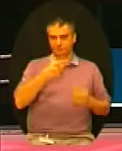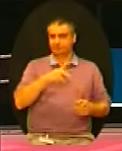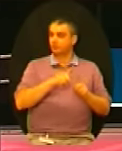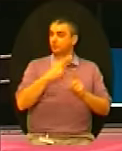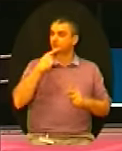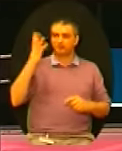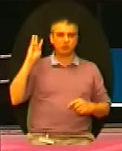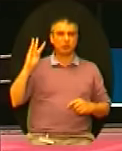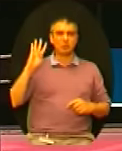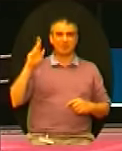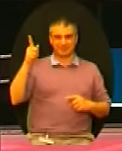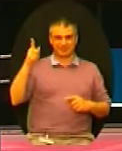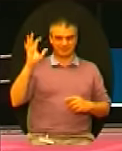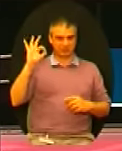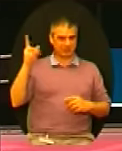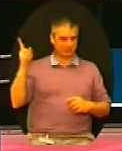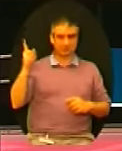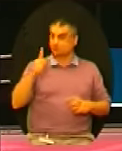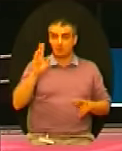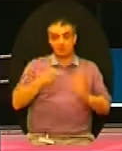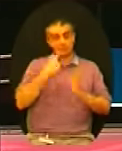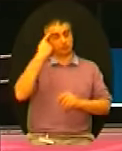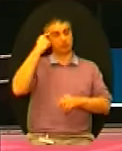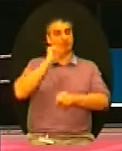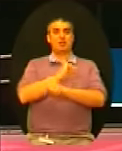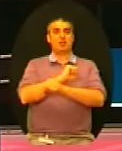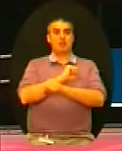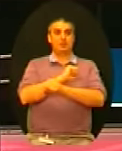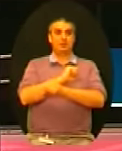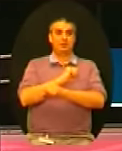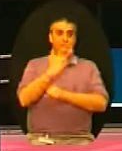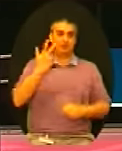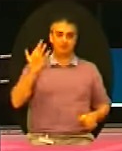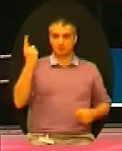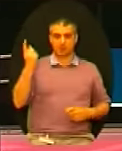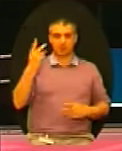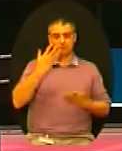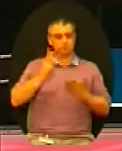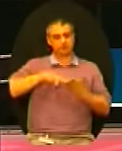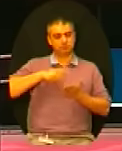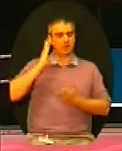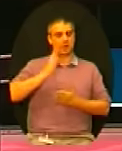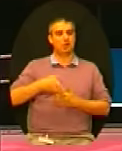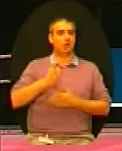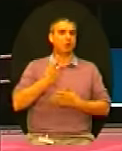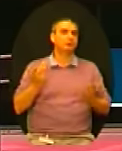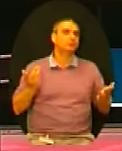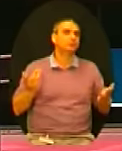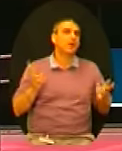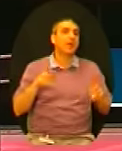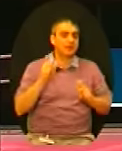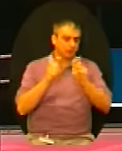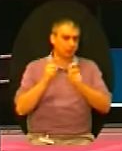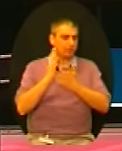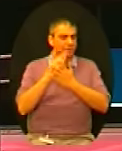בן עזרא, אינני חושב שהפעם הראשונה שהוא חשב על הכלא זה כאשר הוקרא גזר הדין שלו. וגם אנשים